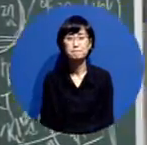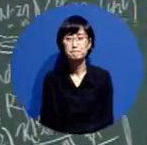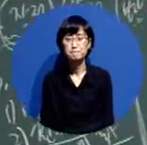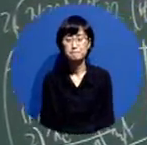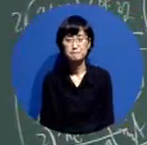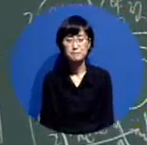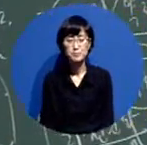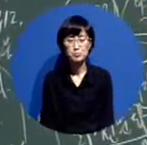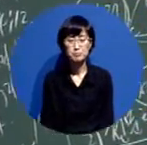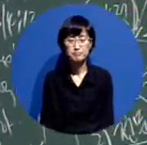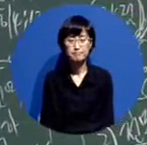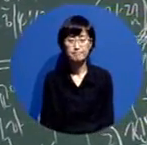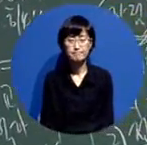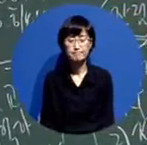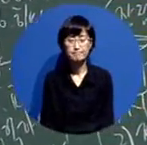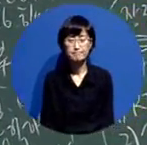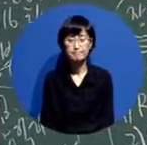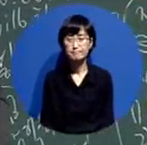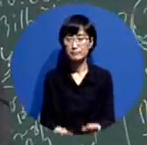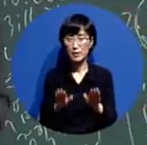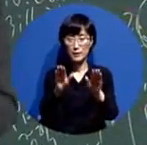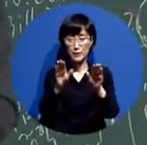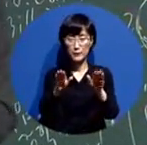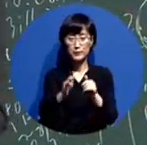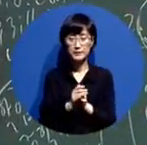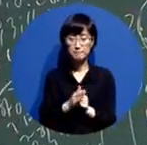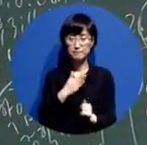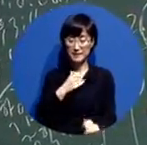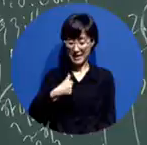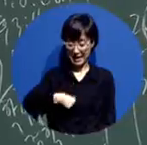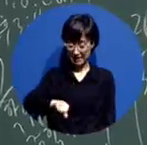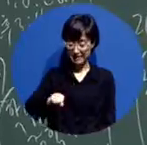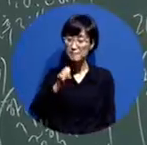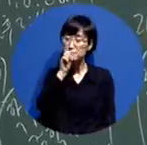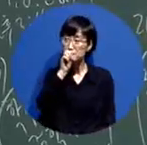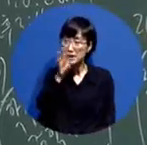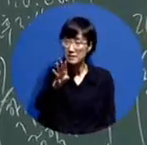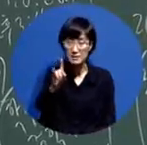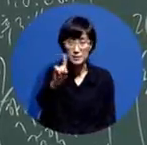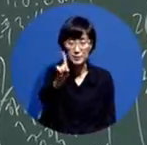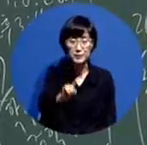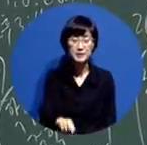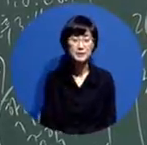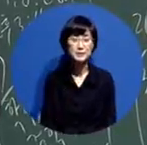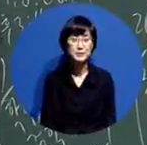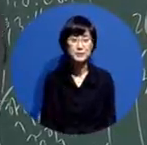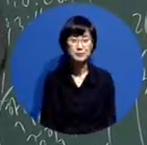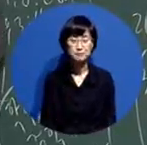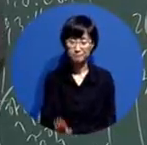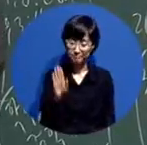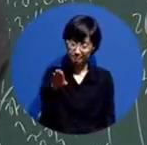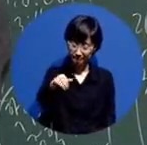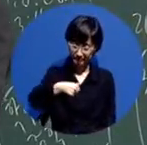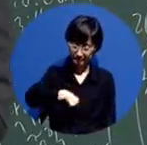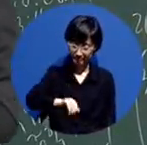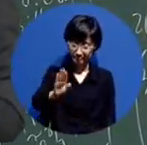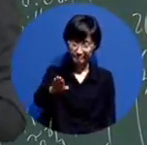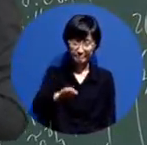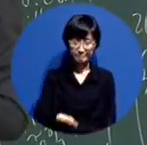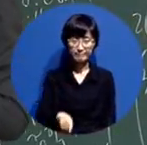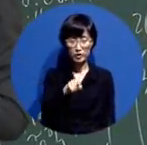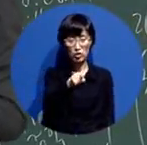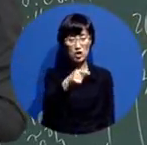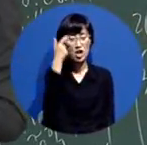界。 오늘도제아들한테그이야기를했습니다。 今天我也跟我儿子这样讲。 아들아이게필요하